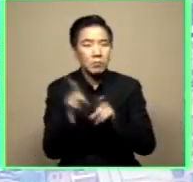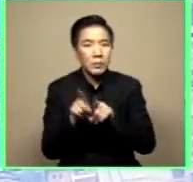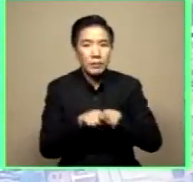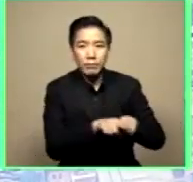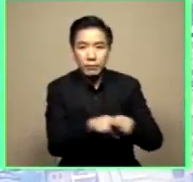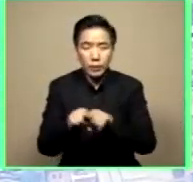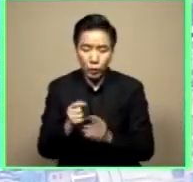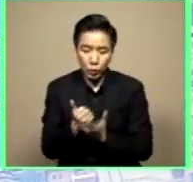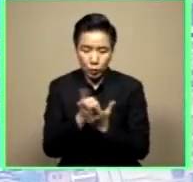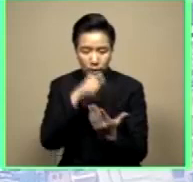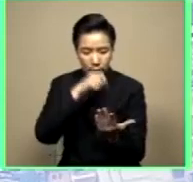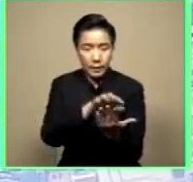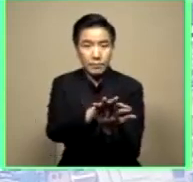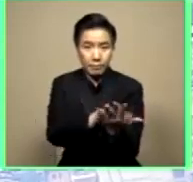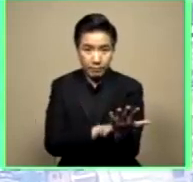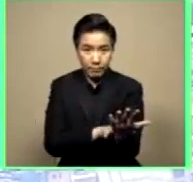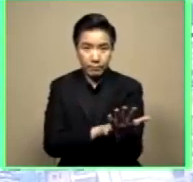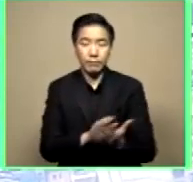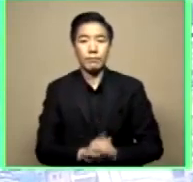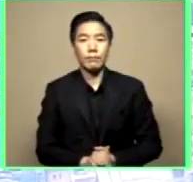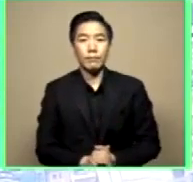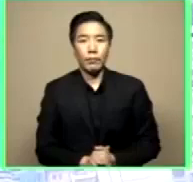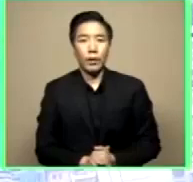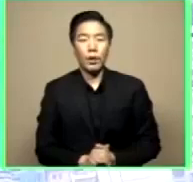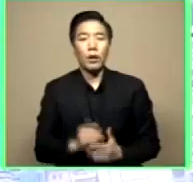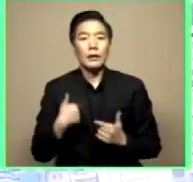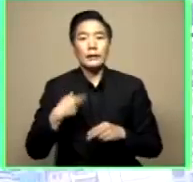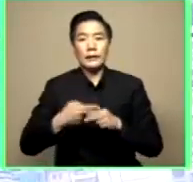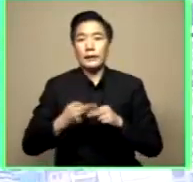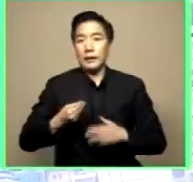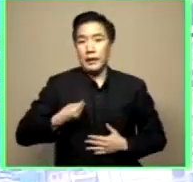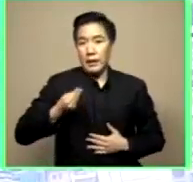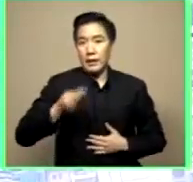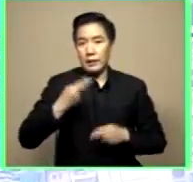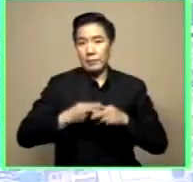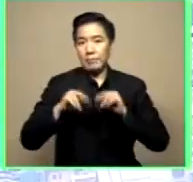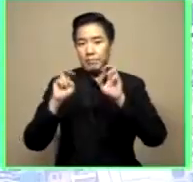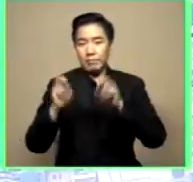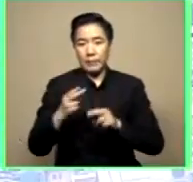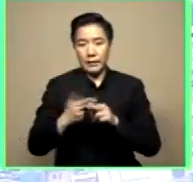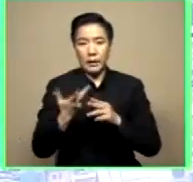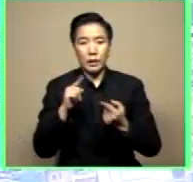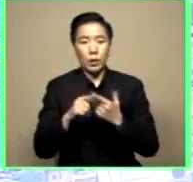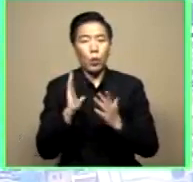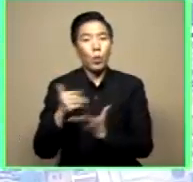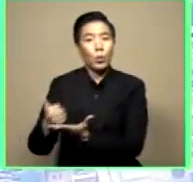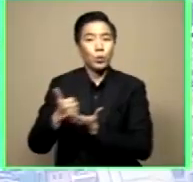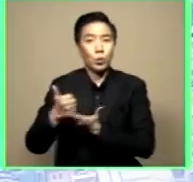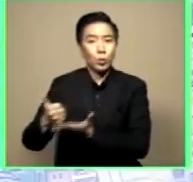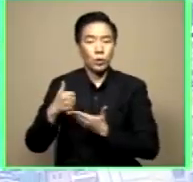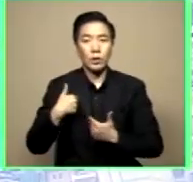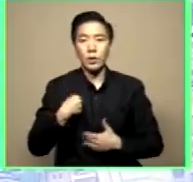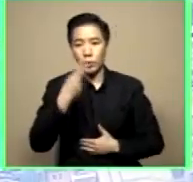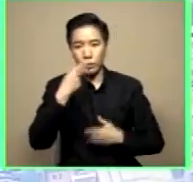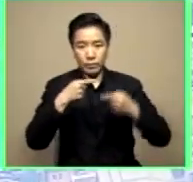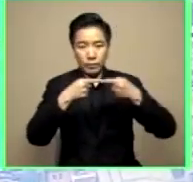จะช่วยชาติกันของตอนนี้ต้องเอ่ยนามนะครับอันนี้เป็นเรื่องของการช่วยกันนะครับอันนี้ผมก็ไปดูเอา